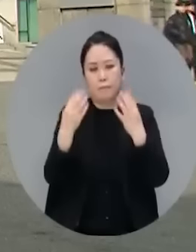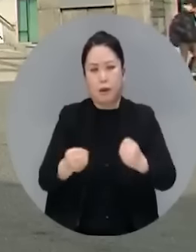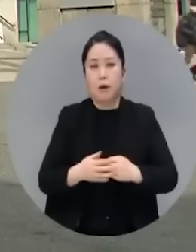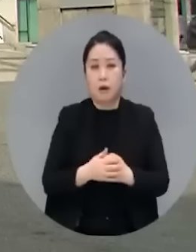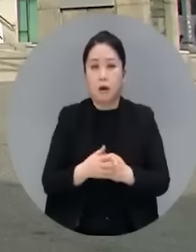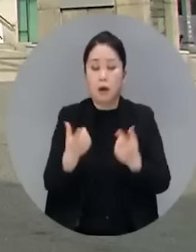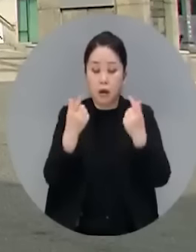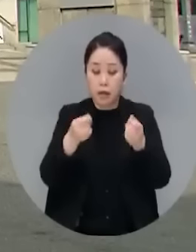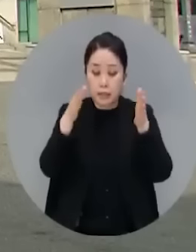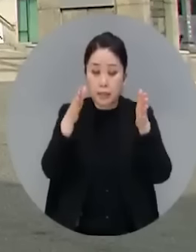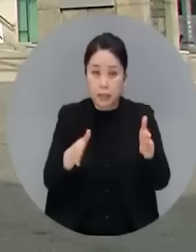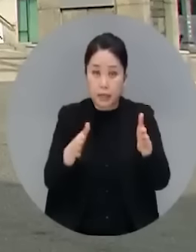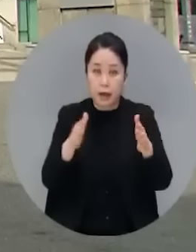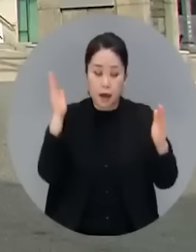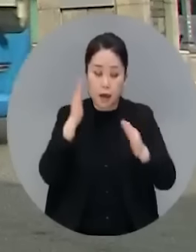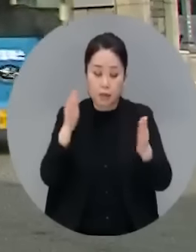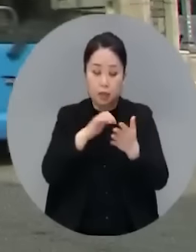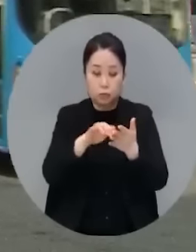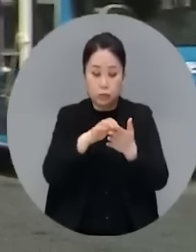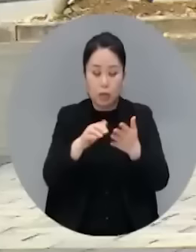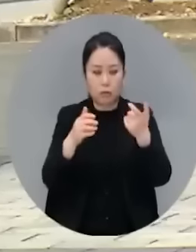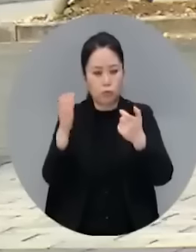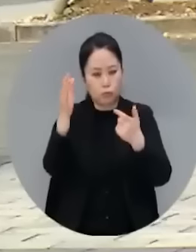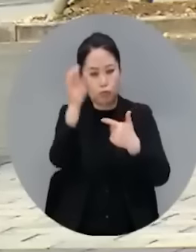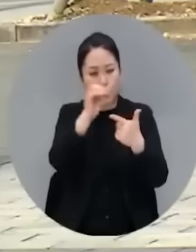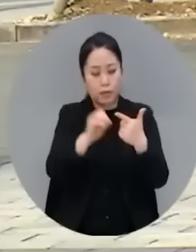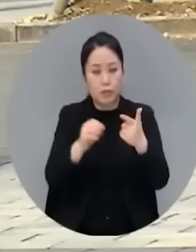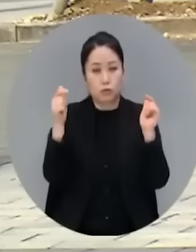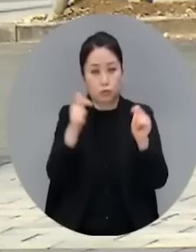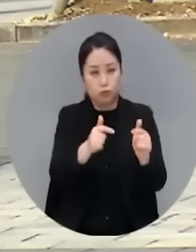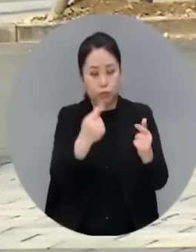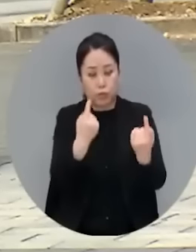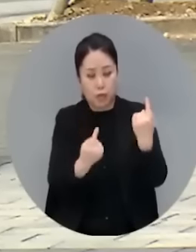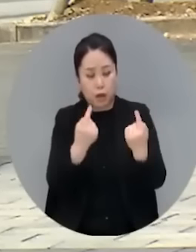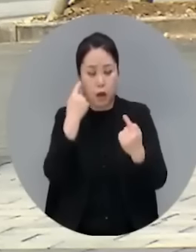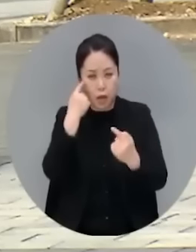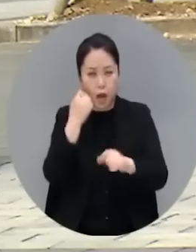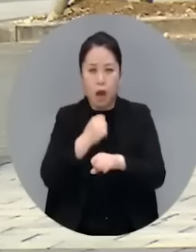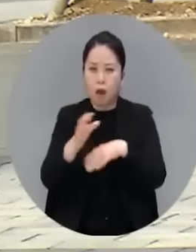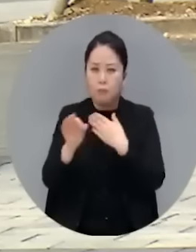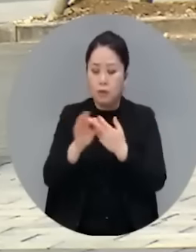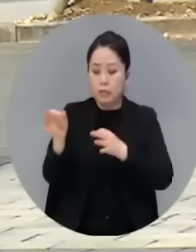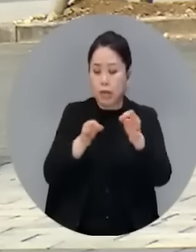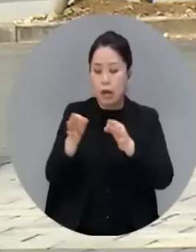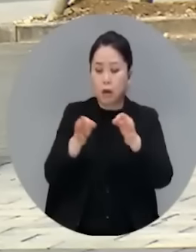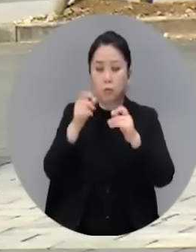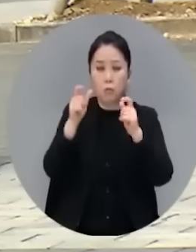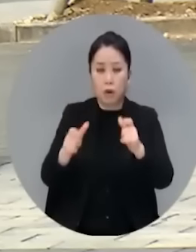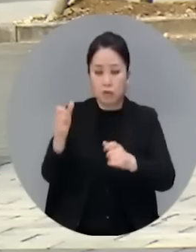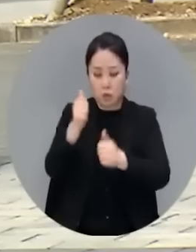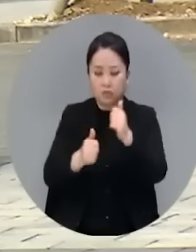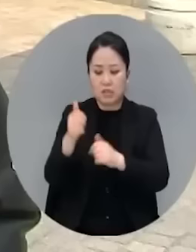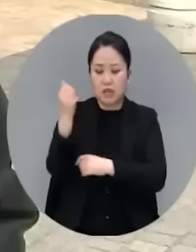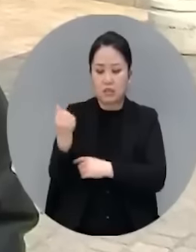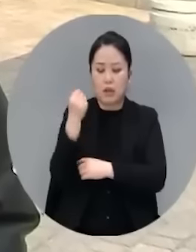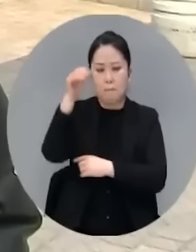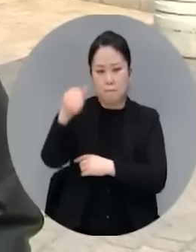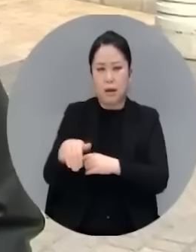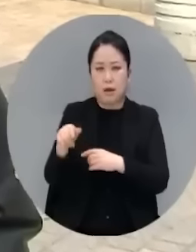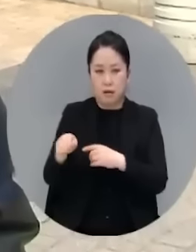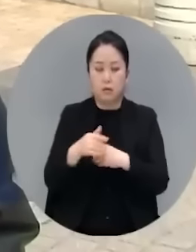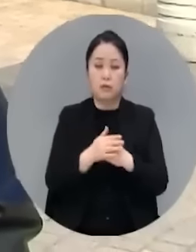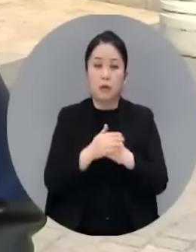기간 학생 수가 단 6% 준점을 고려하면 상권 자체 경쟁력이 떨어졌다는 의미입니다.